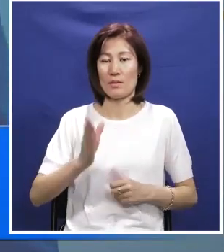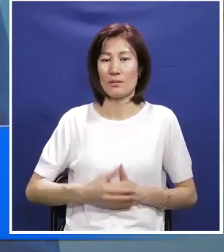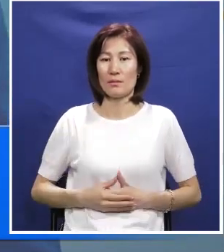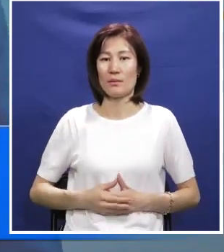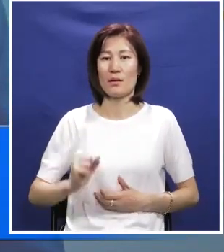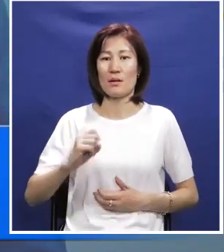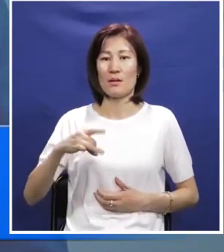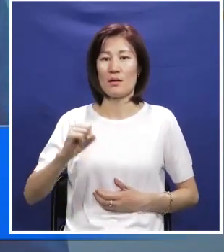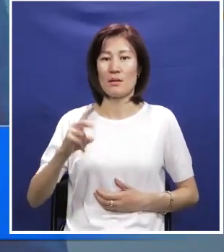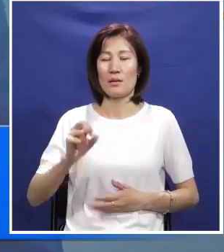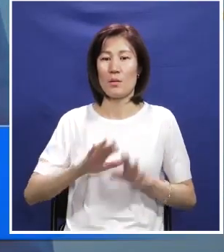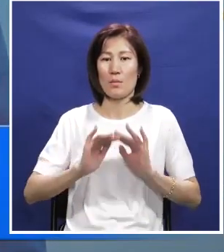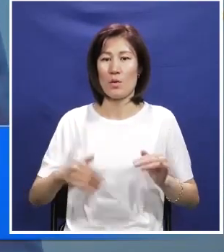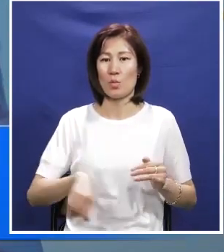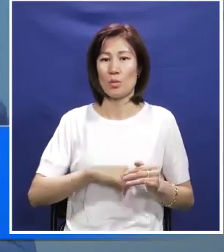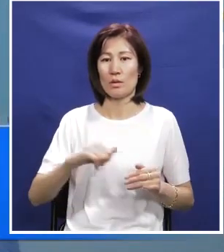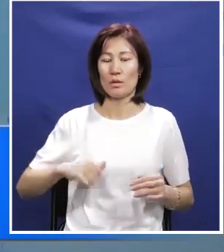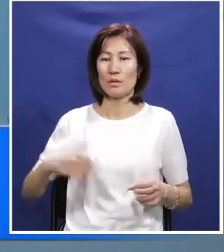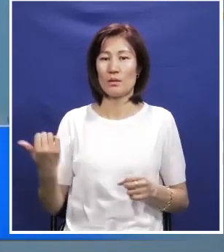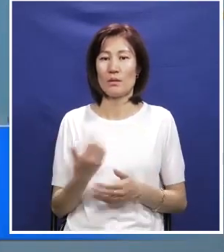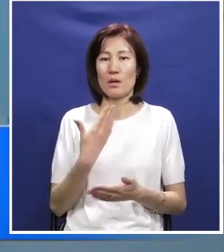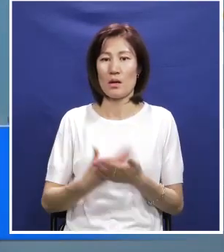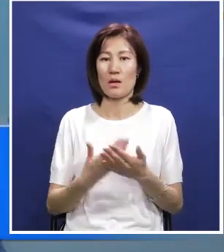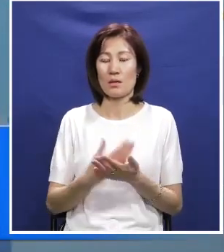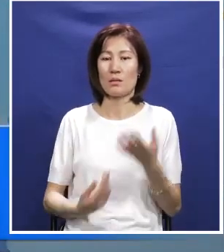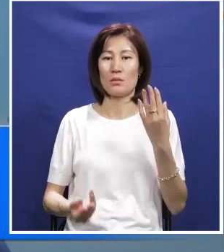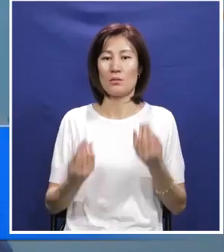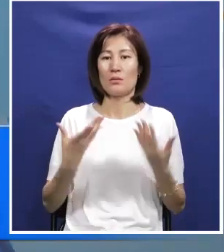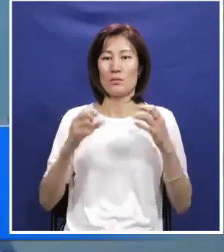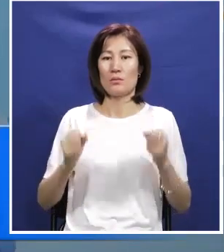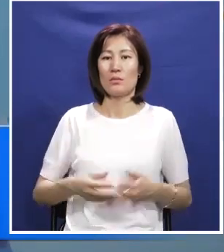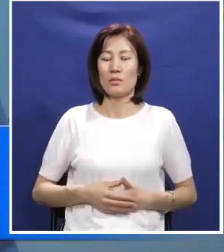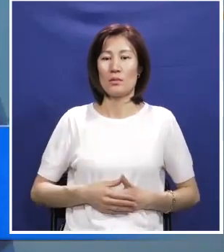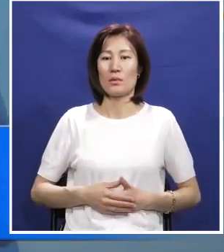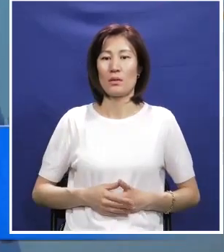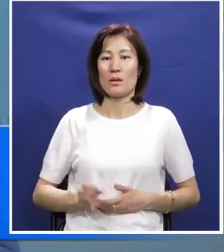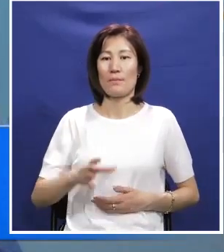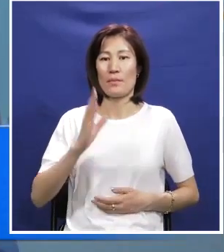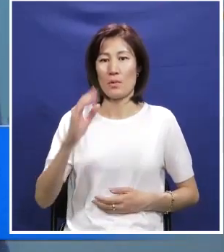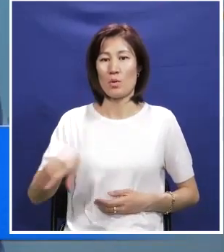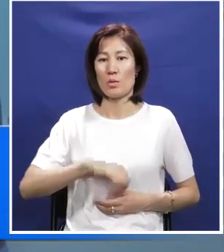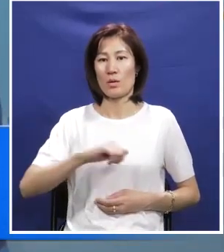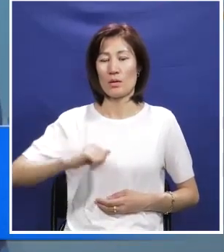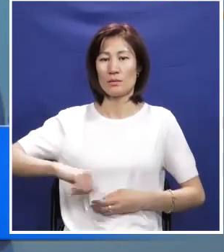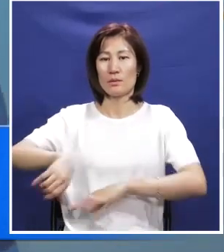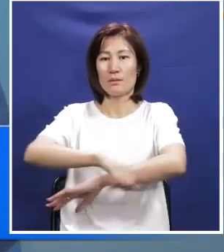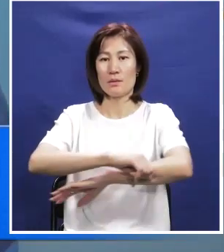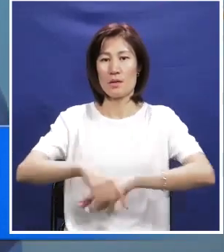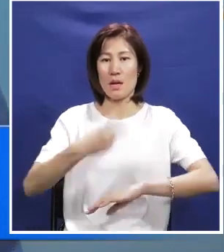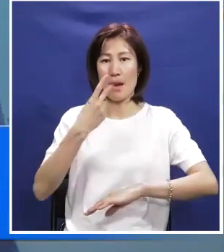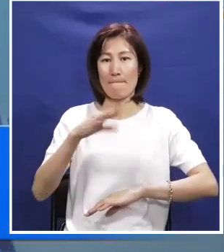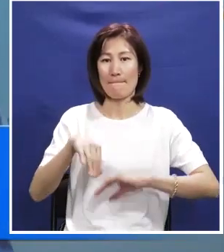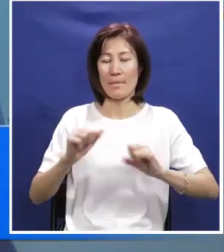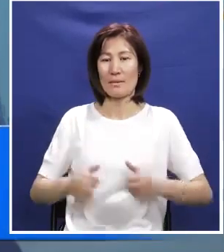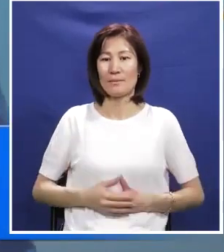Ара технологиясында бала өзінің, мысалы, ара ойыншығы тұрады, оның бағытын бала өзі сызып көрсетеді, сол